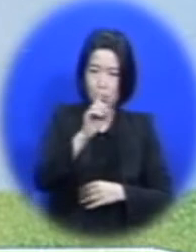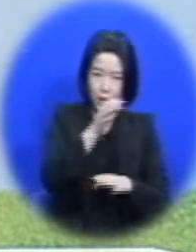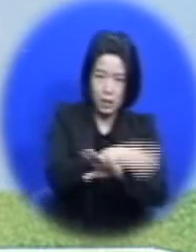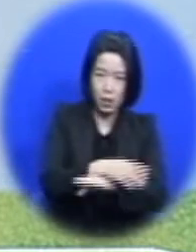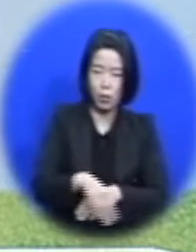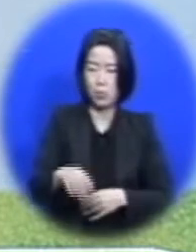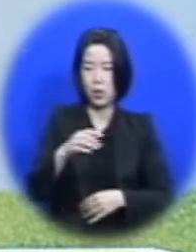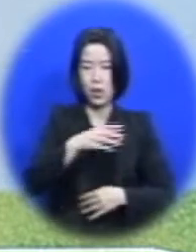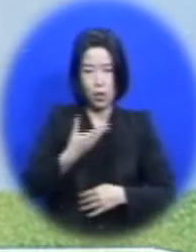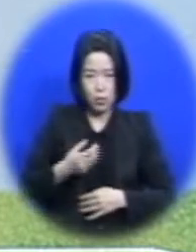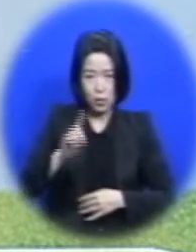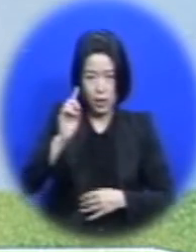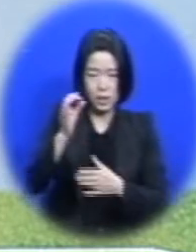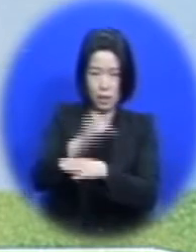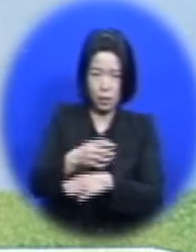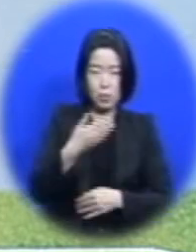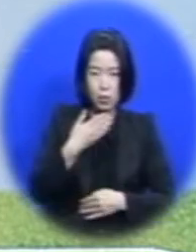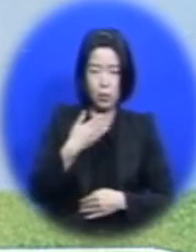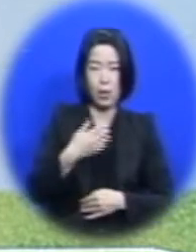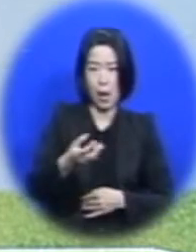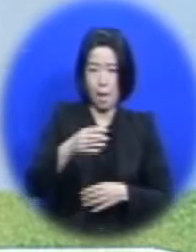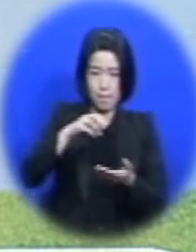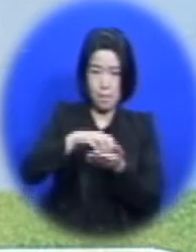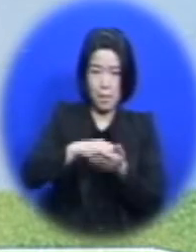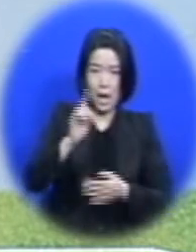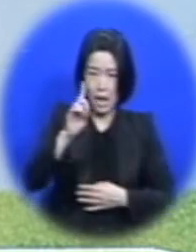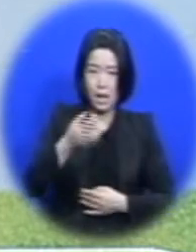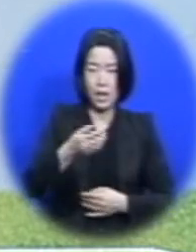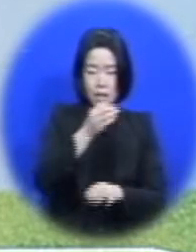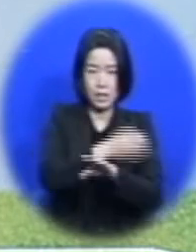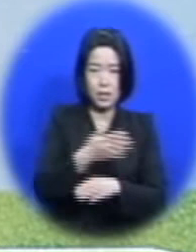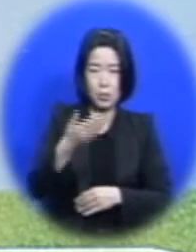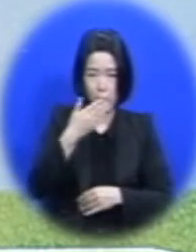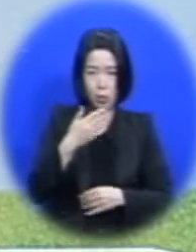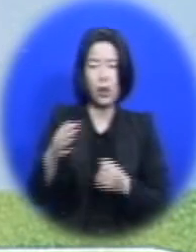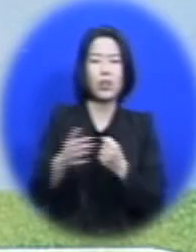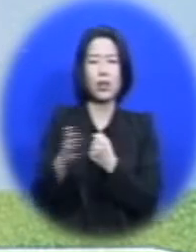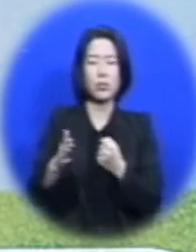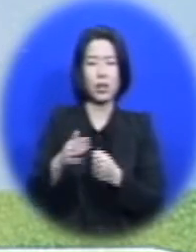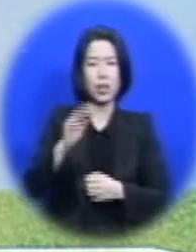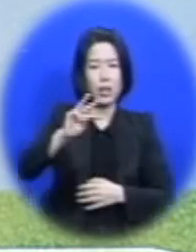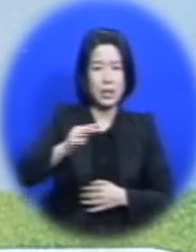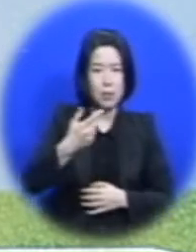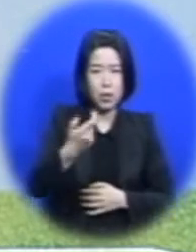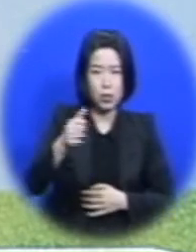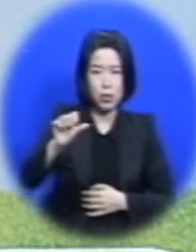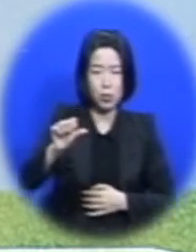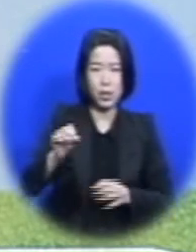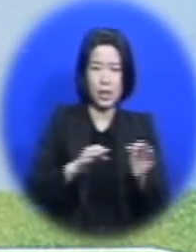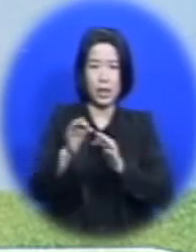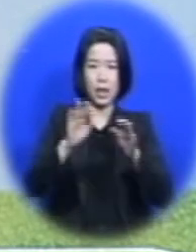먹고 우유 하나 사가지고 가서 뭐 뭐 빵 하나 사가지고 가서 먹고 그러니 365일 가게 문을